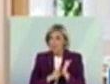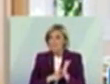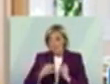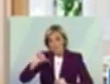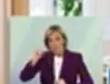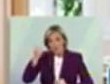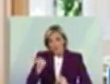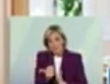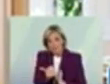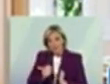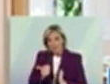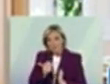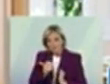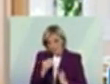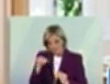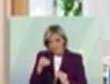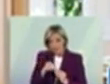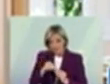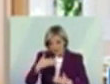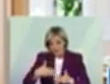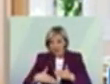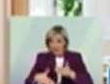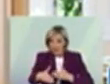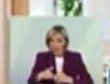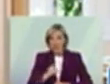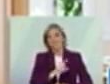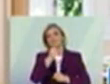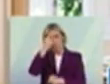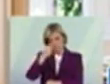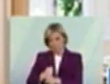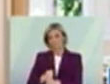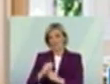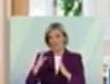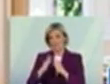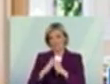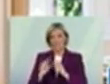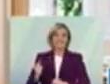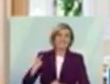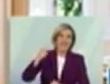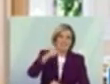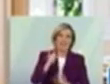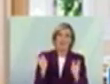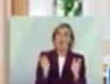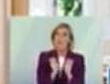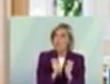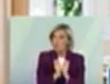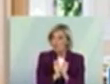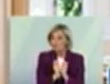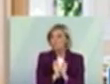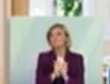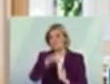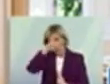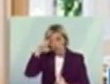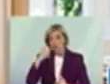ευτυχώς και ότι οι Έλληνες είναι αποφασισμένοι να προασπιστούν την παραδοσιακή έννοια της οικογένειας.